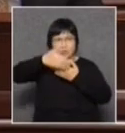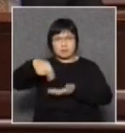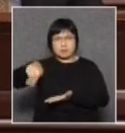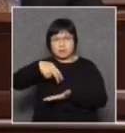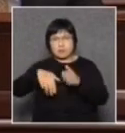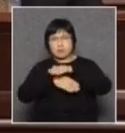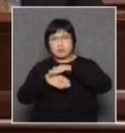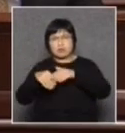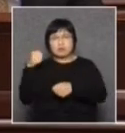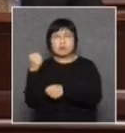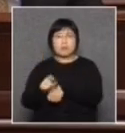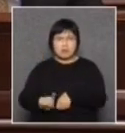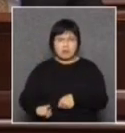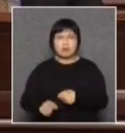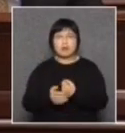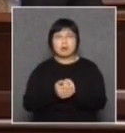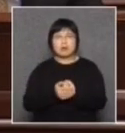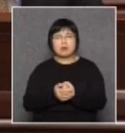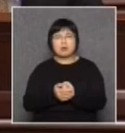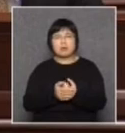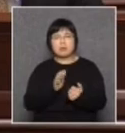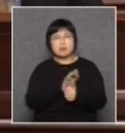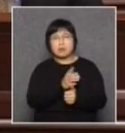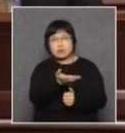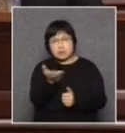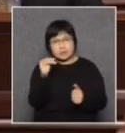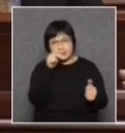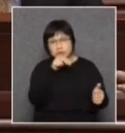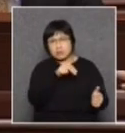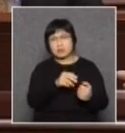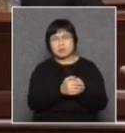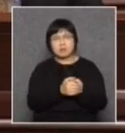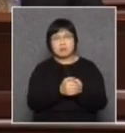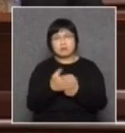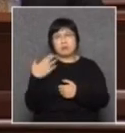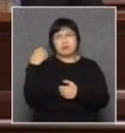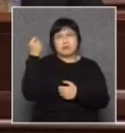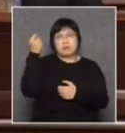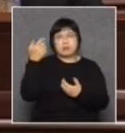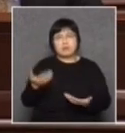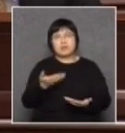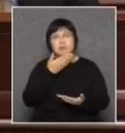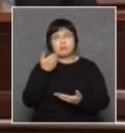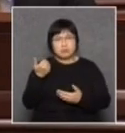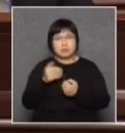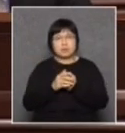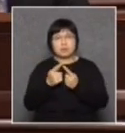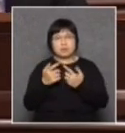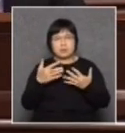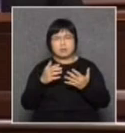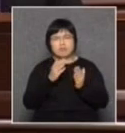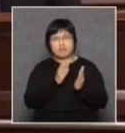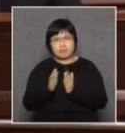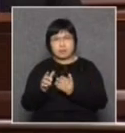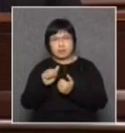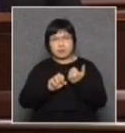啫？咁我哋就梗係要幫大家睇住呢啲嘢，同埋最近啫嘛，今朝我哋喺人事編制委員會